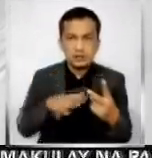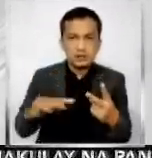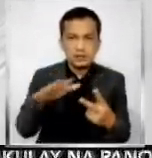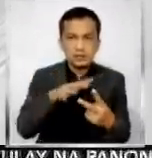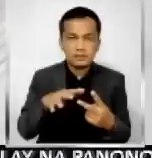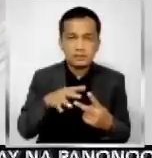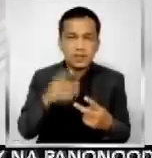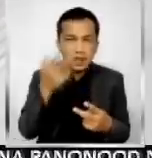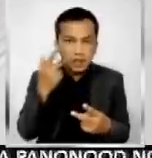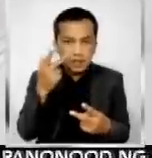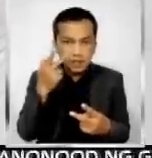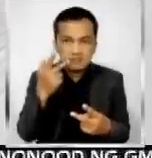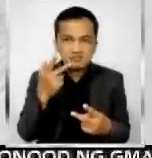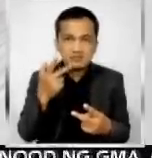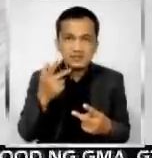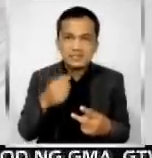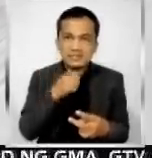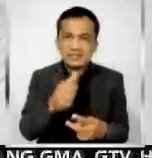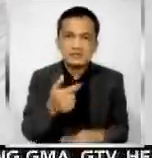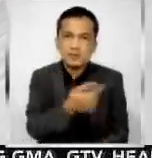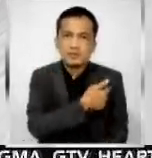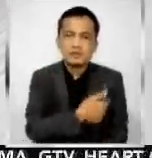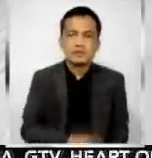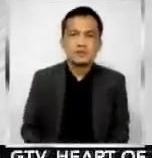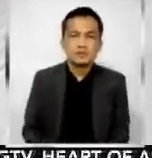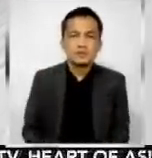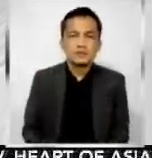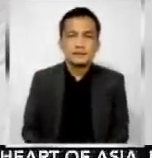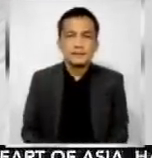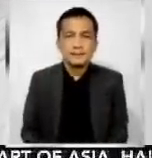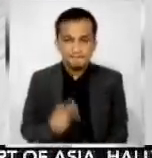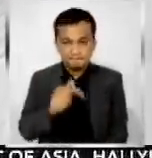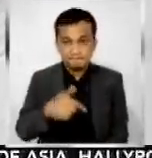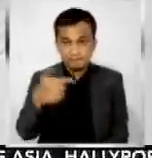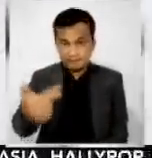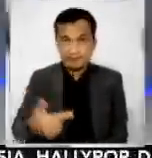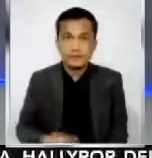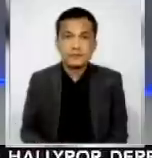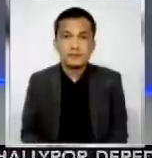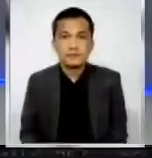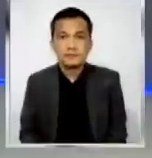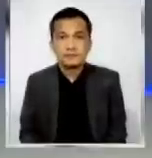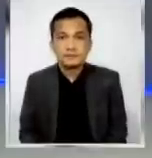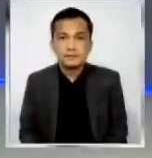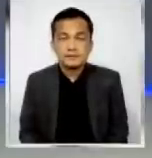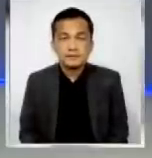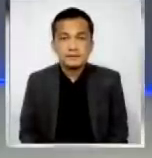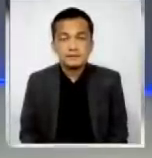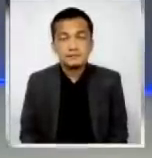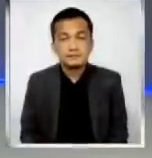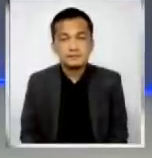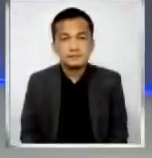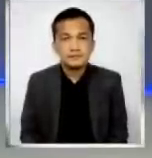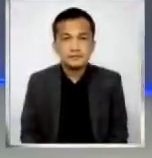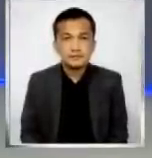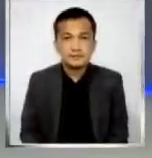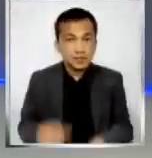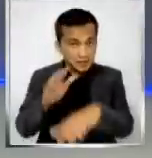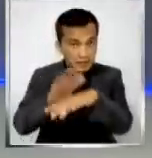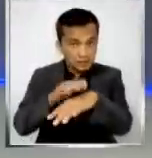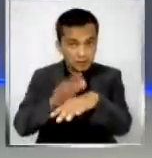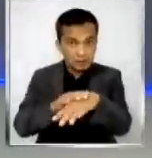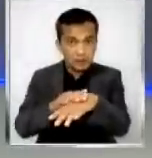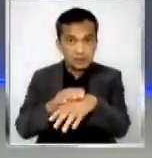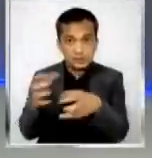hindi bakunado. Cedric Castillo, nakatutok, 24 Oras. Nagbabala po ang isang grupo na